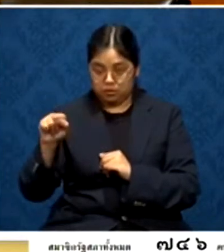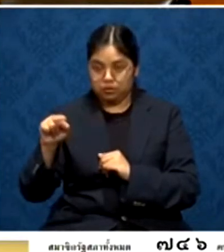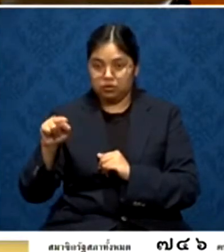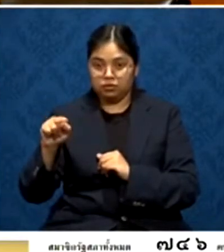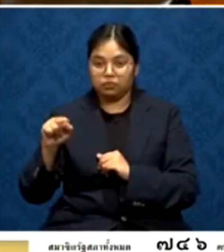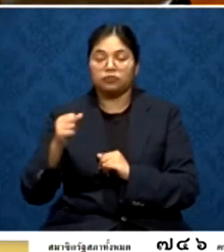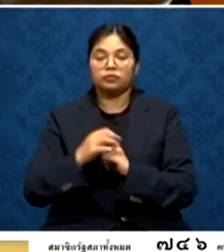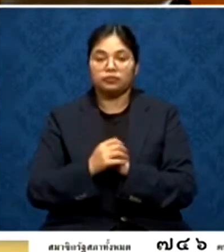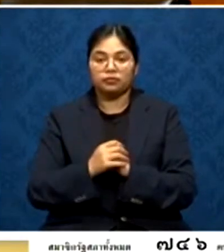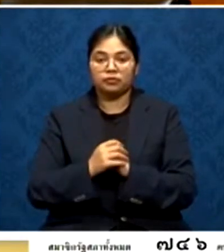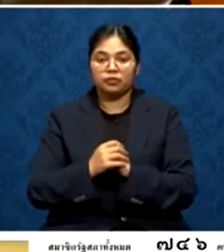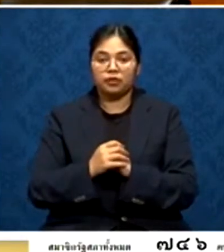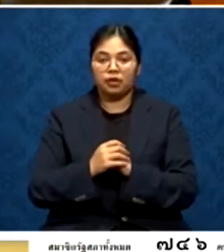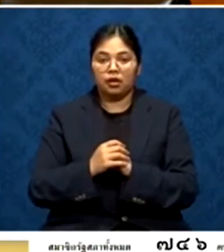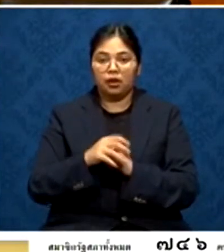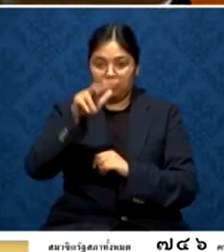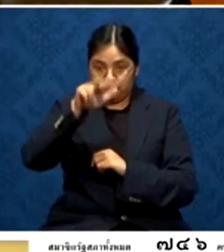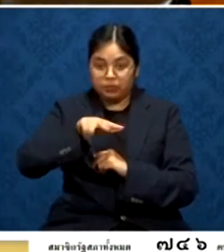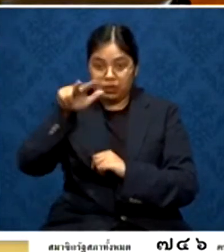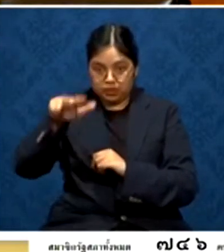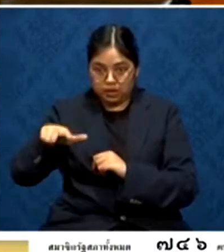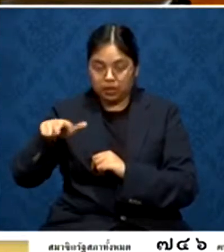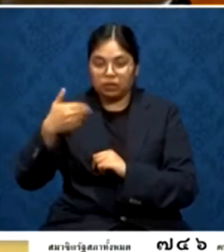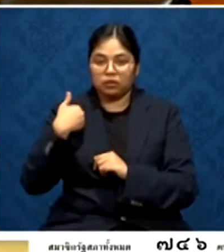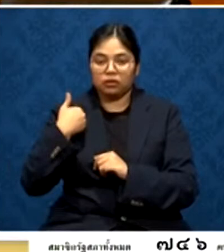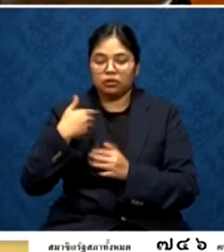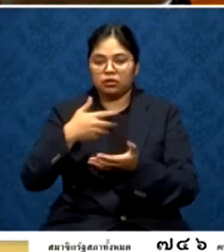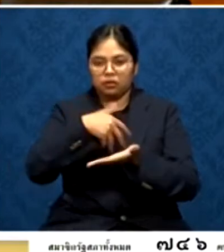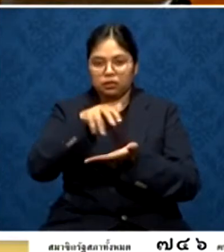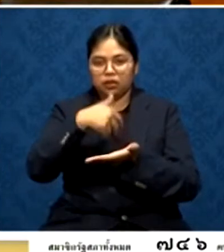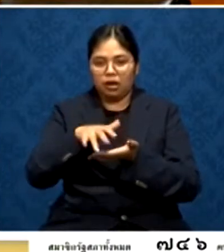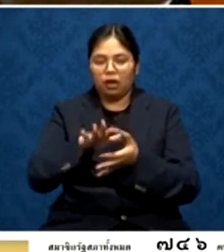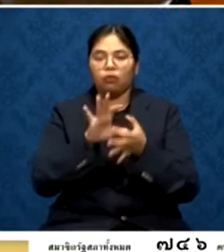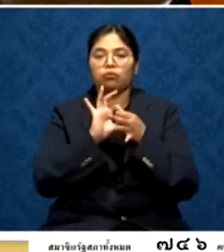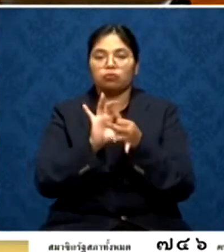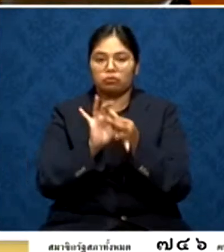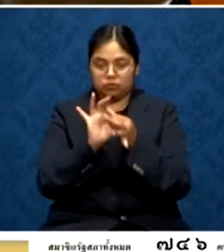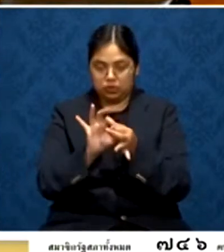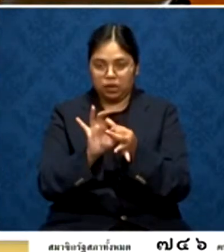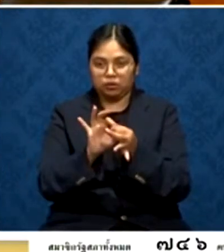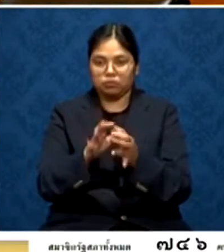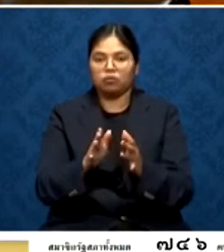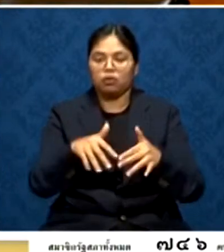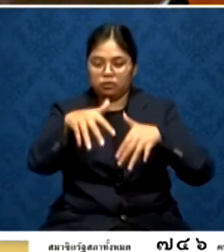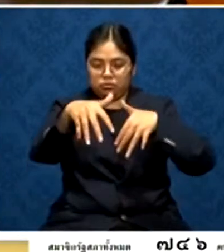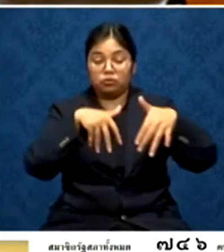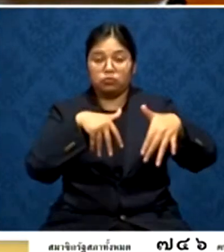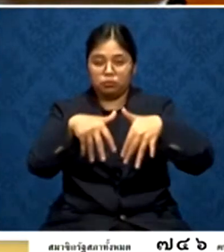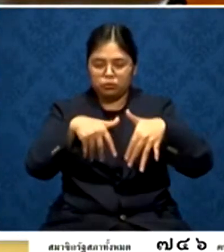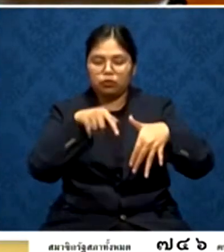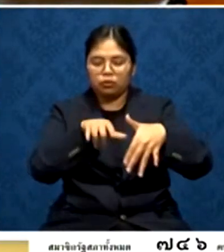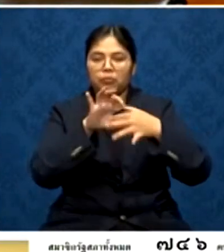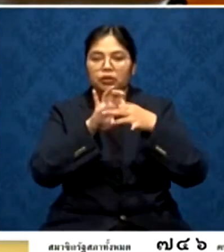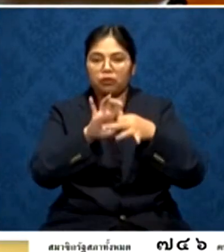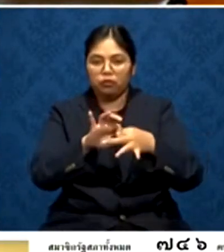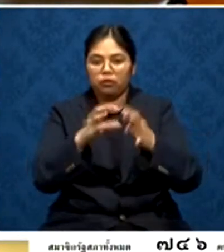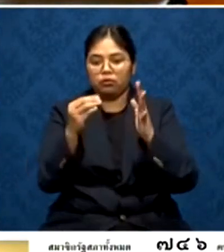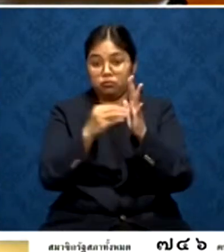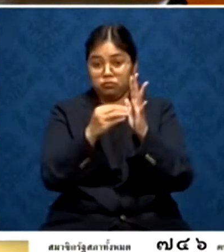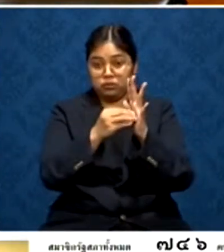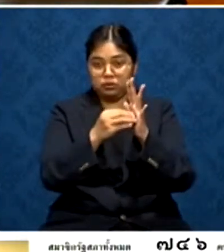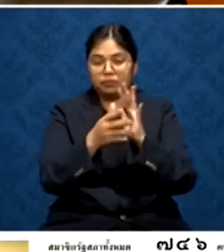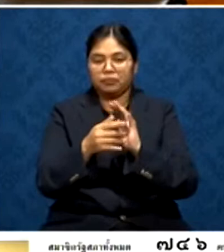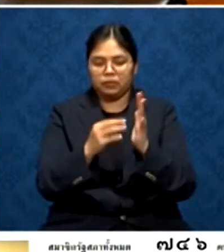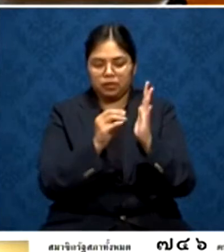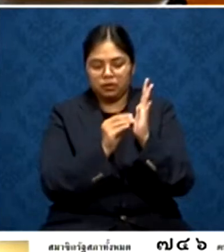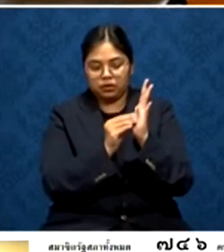วานิชจากพรรคเพื่อไทยที่ได้แสดงความห่วงใยของพี่น้องประชาชนชาวกรุงเทพมหานครและปริม